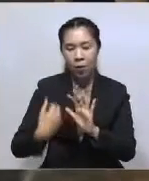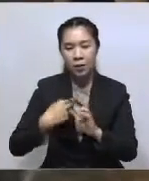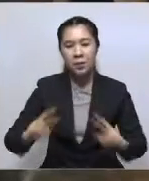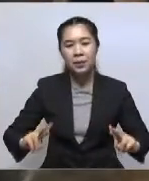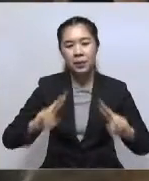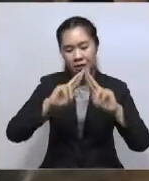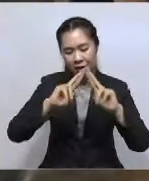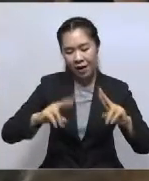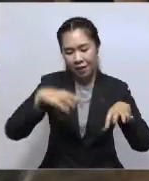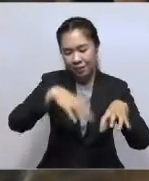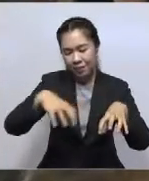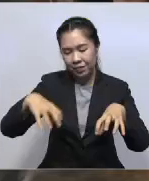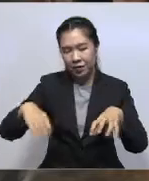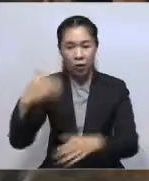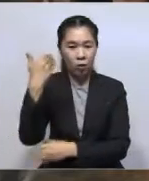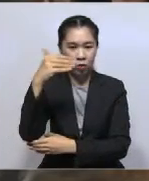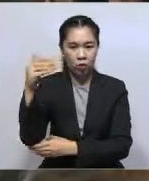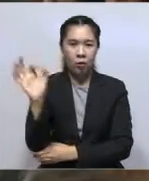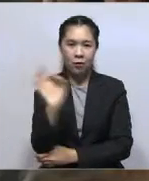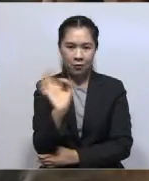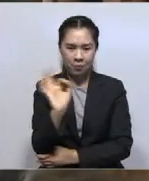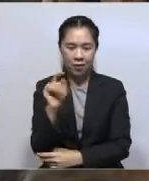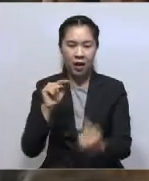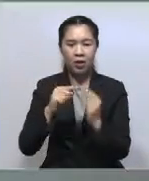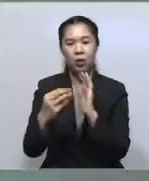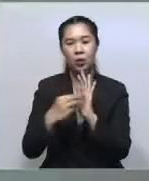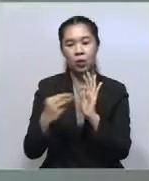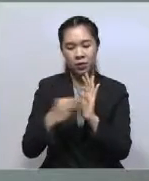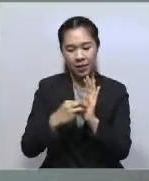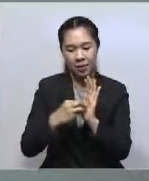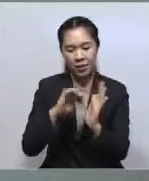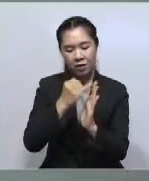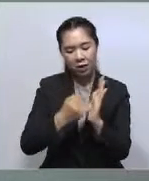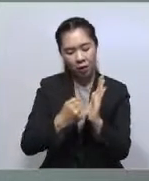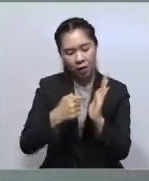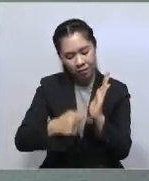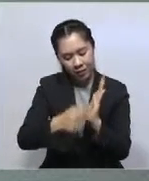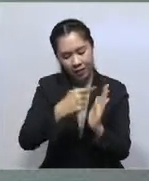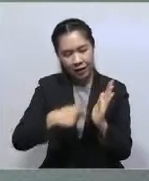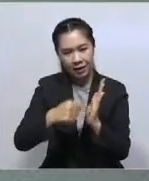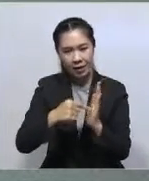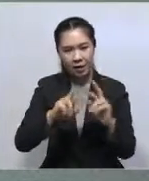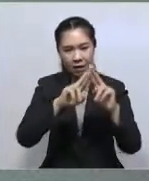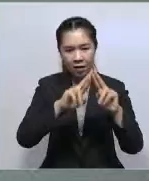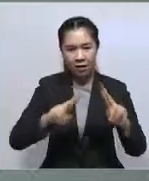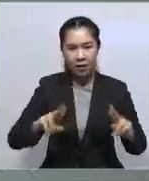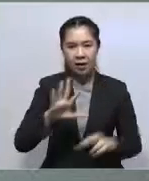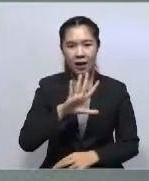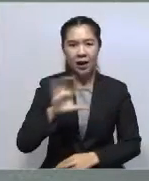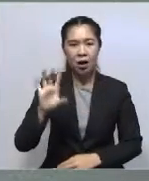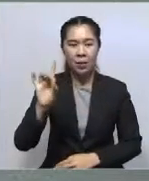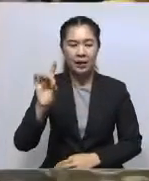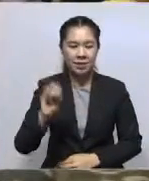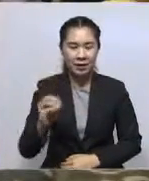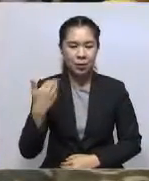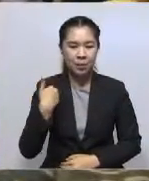วยที่เข้าร่วมโครงการร้านธงฟ้าประชารัฐในกรุงเทพมหานครและปริมณฑลรวมแล้ว580รายนะคะเป็นการ